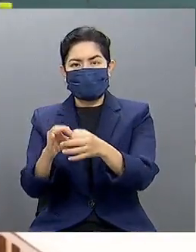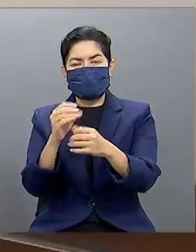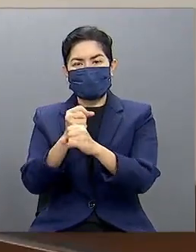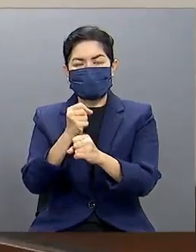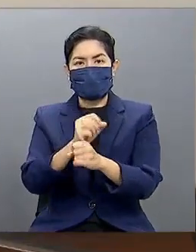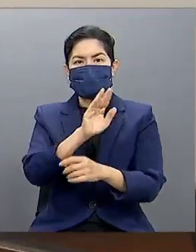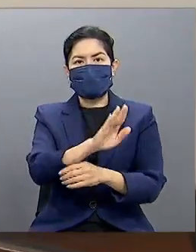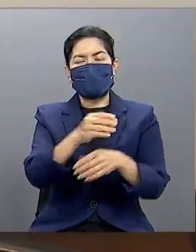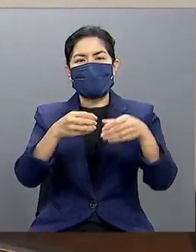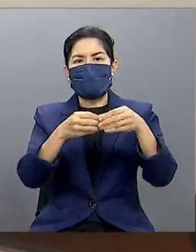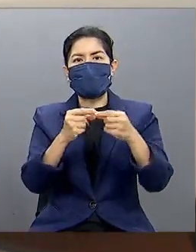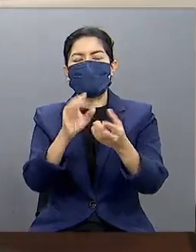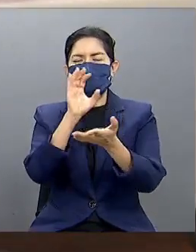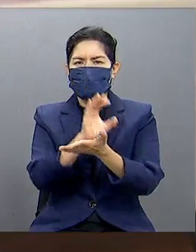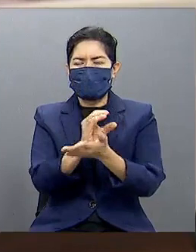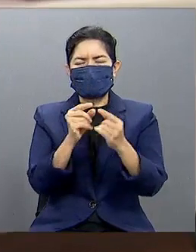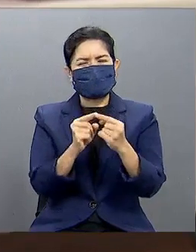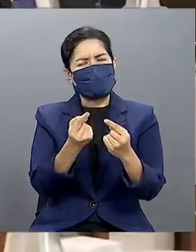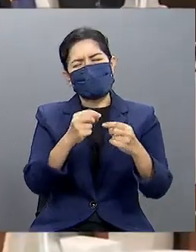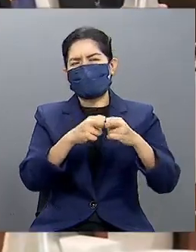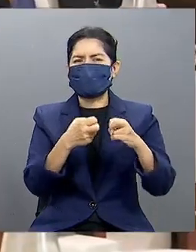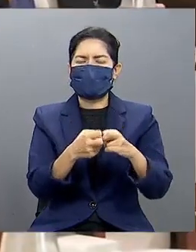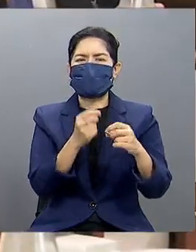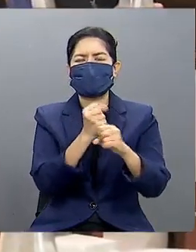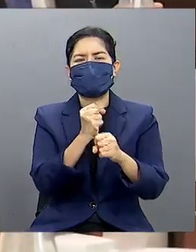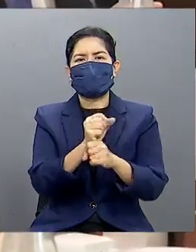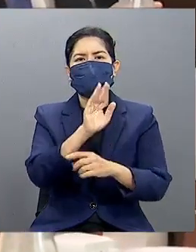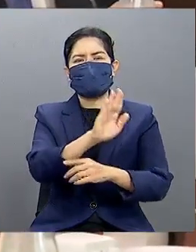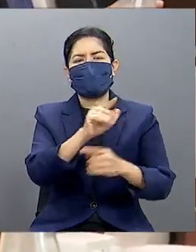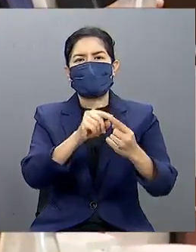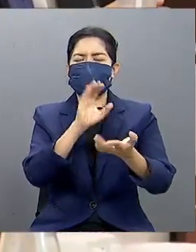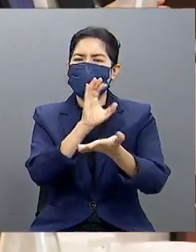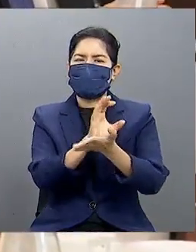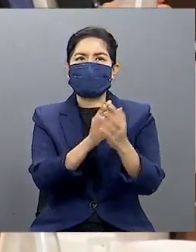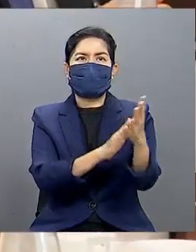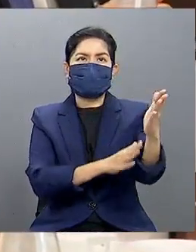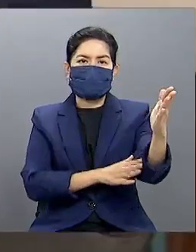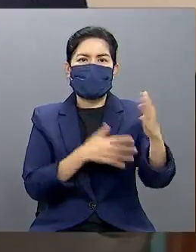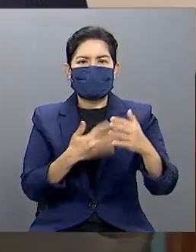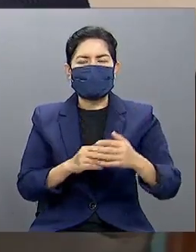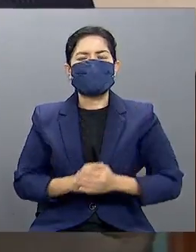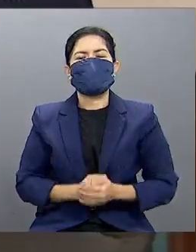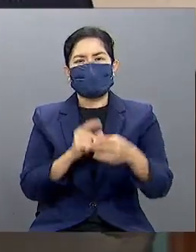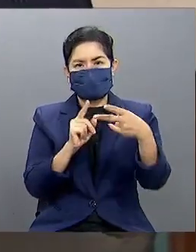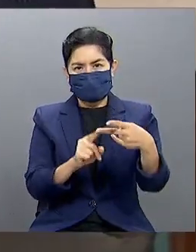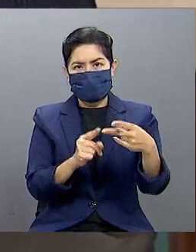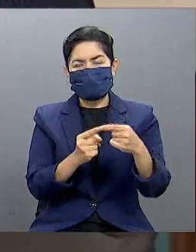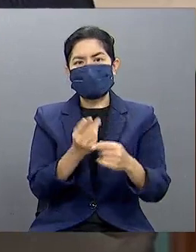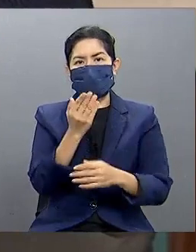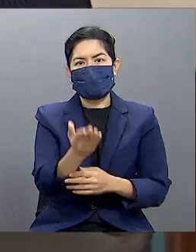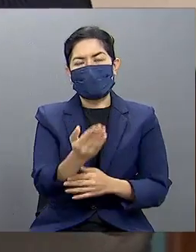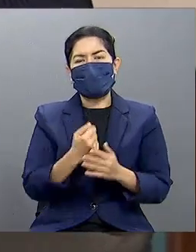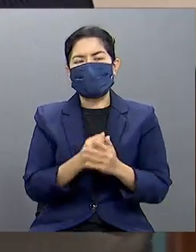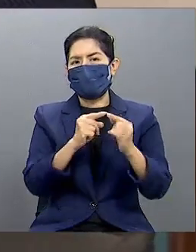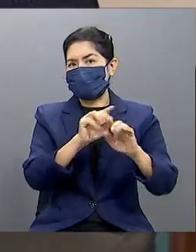ามาเกี่ยวข้องในคดีอีกต่อไปนอกจากนี้จะไปยื่นขอถอนหนังสือมอบอำนาจที่เคยให้นายสัต